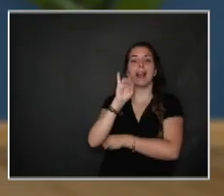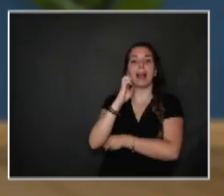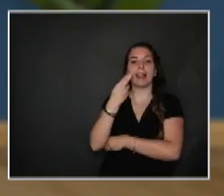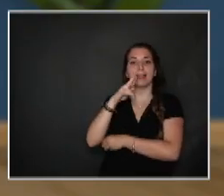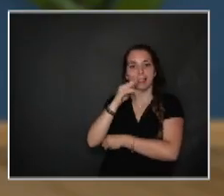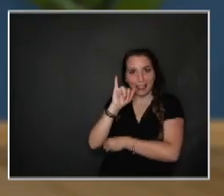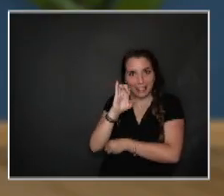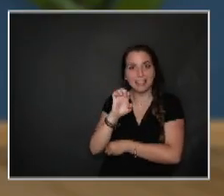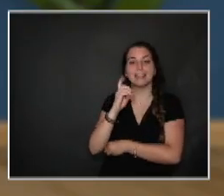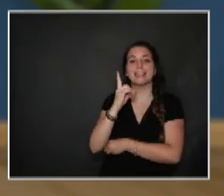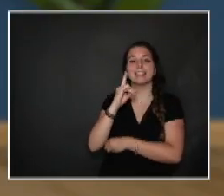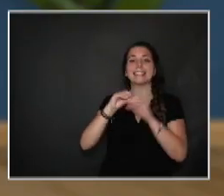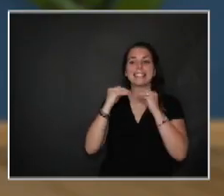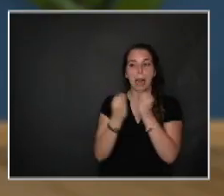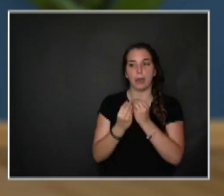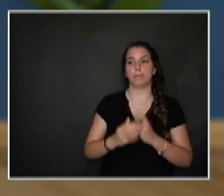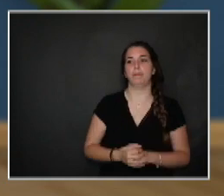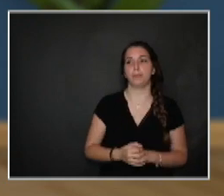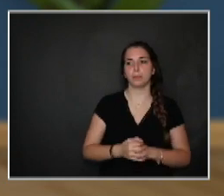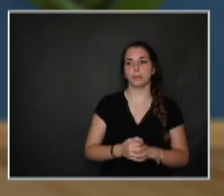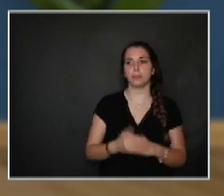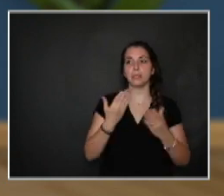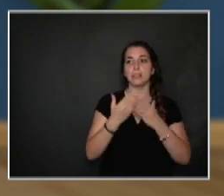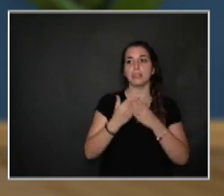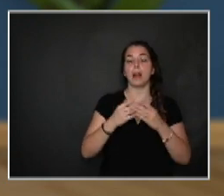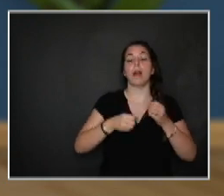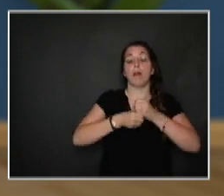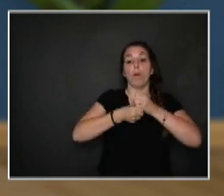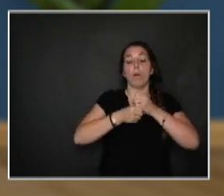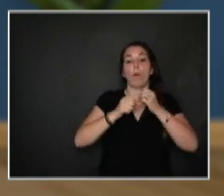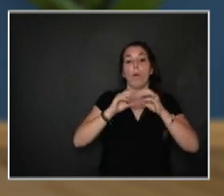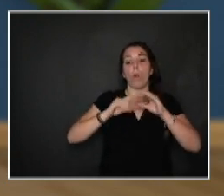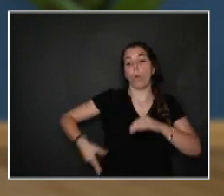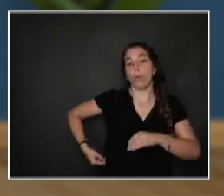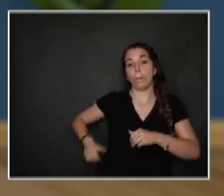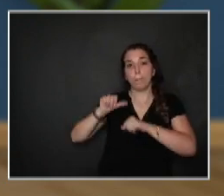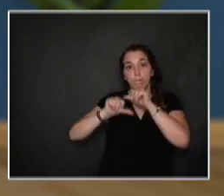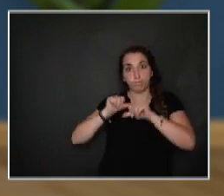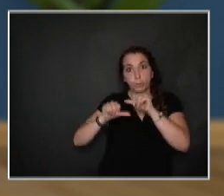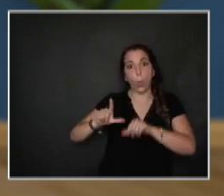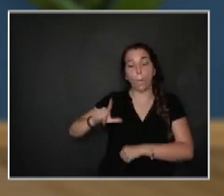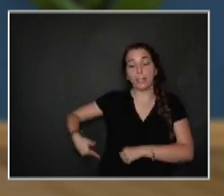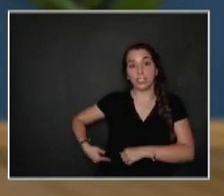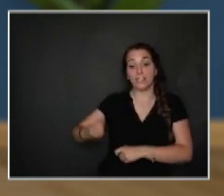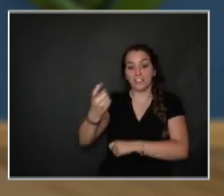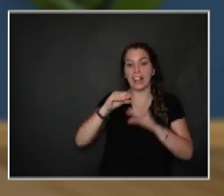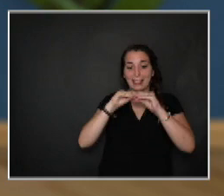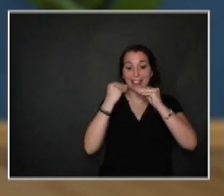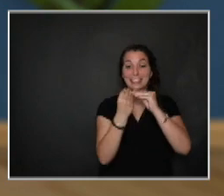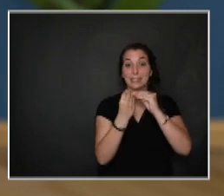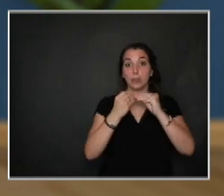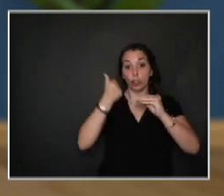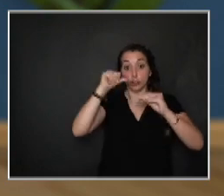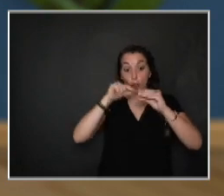Alors, parlons un mot de la lombalgie d'origine discale, parce que vous allez voir que le disque seul n'est pas responsable de